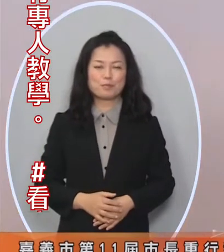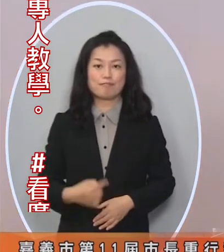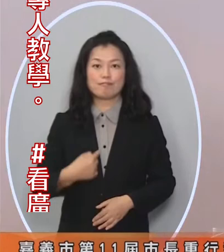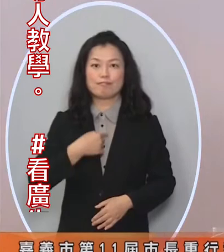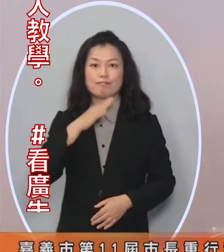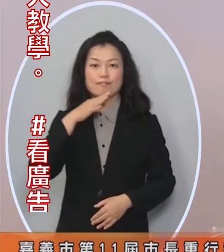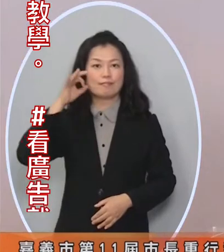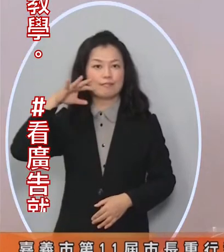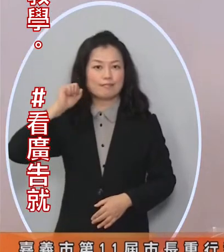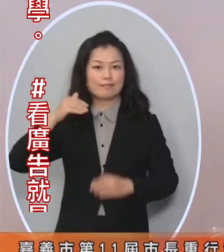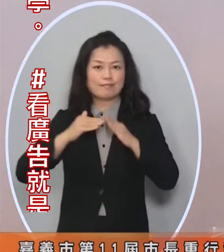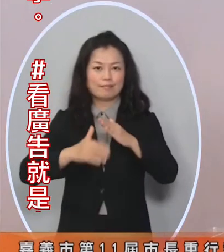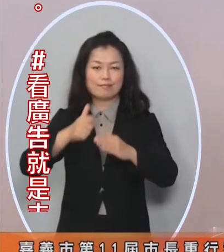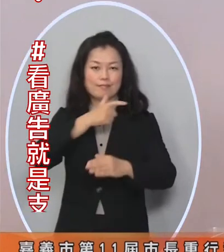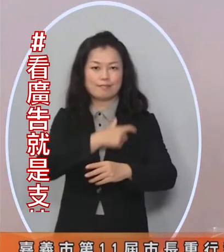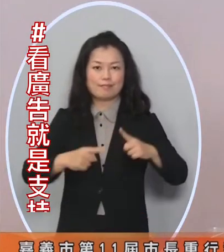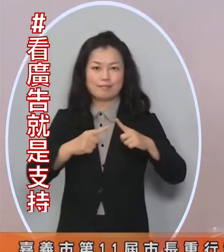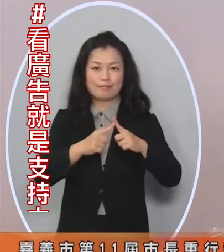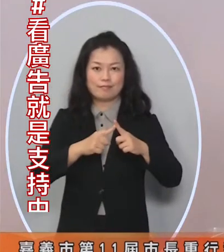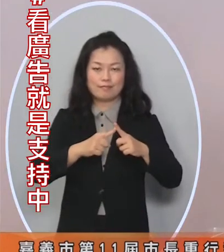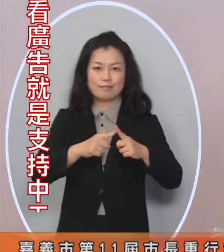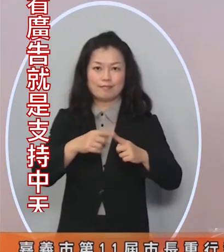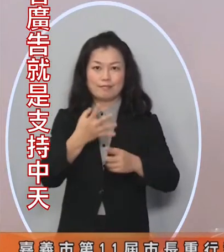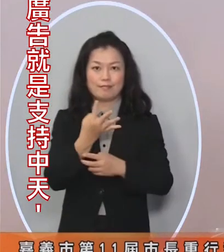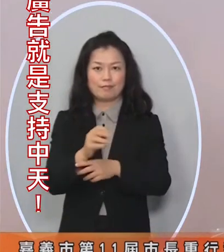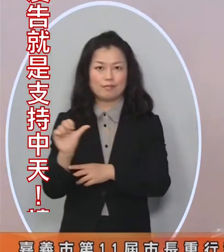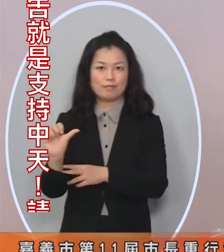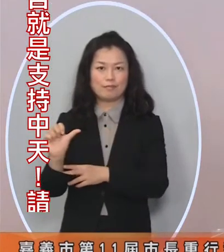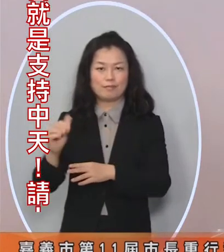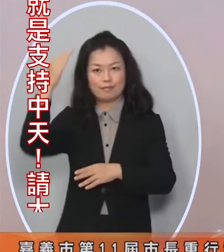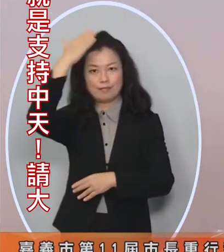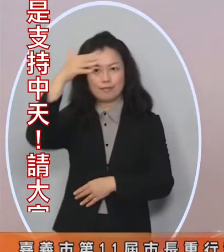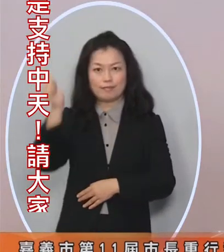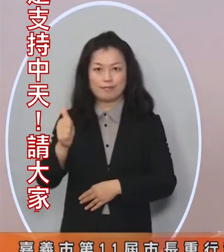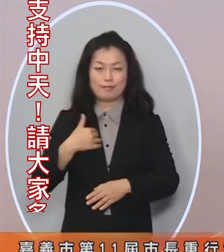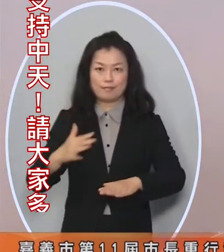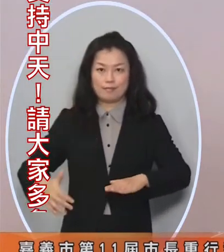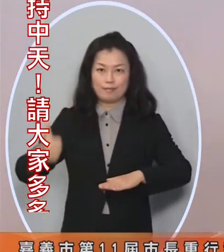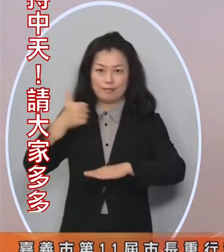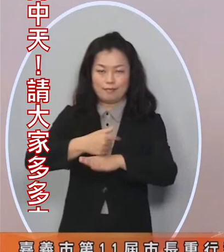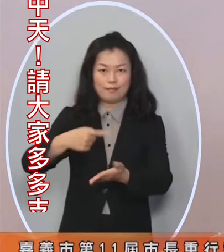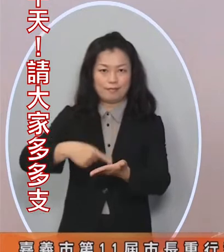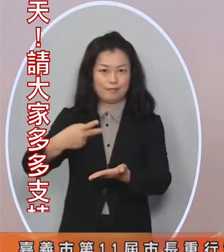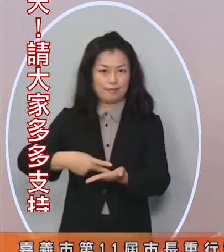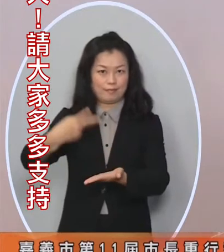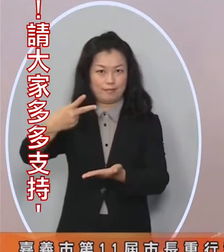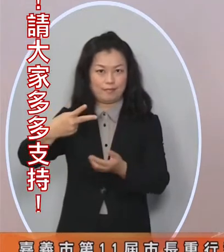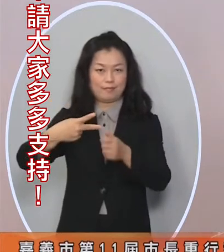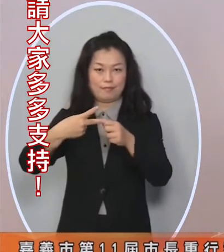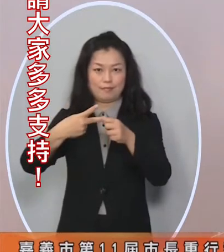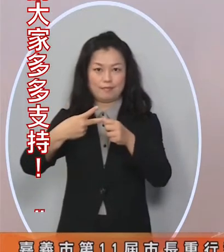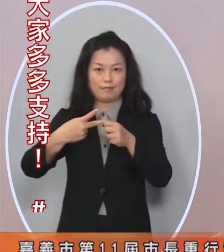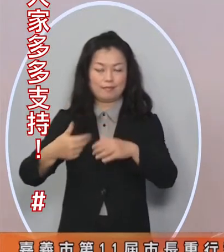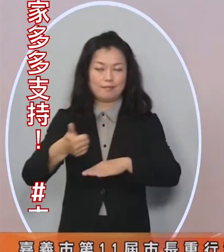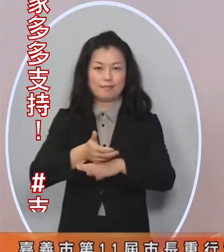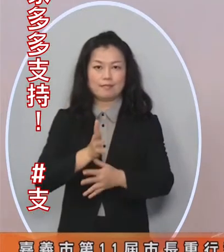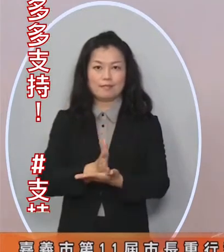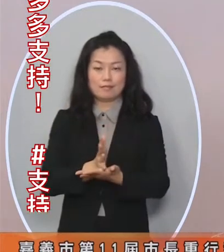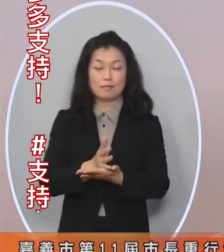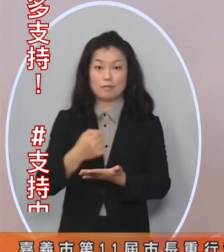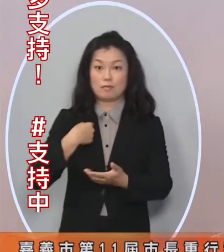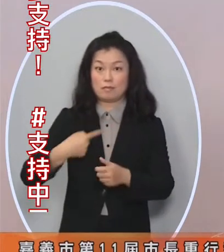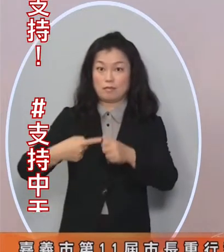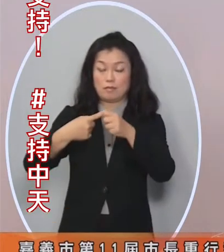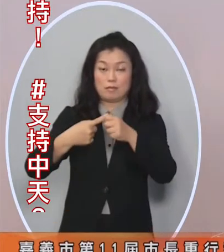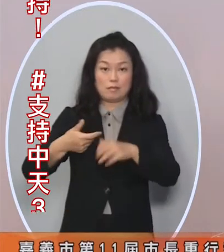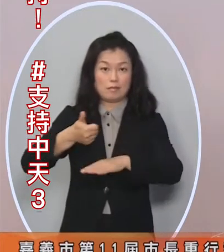我是嘉义市长候选人五号郑凯生，现在进行第二轮的政见发表。我在上一轮的政